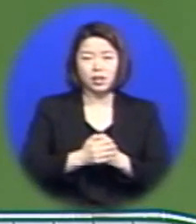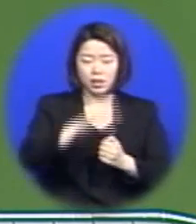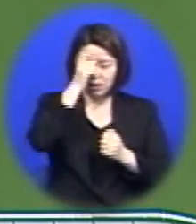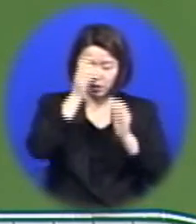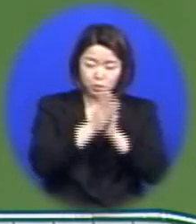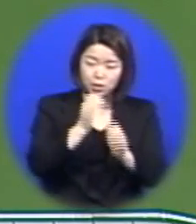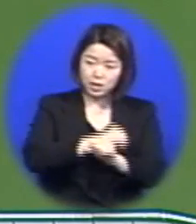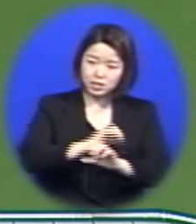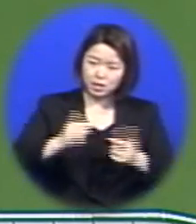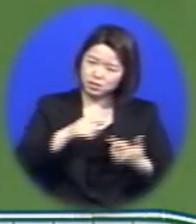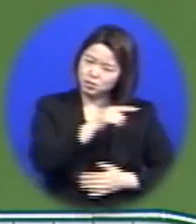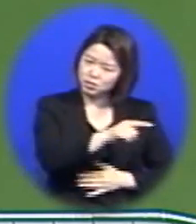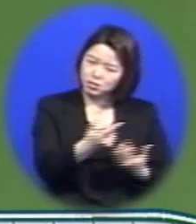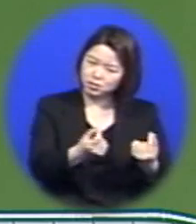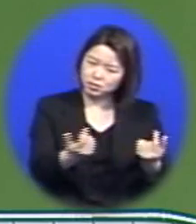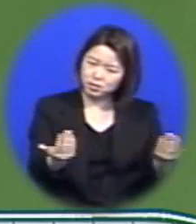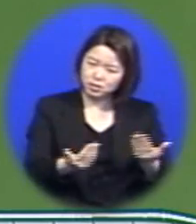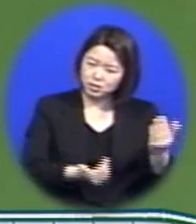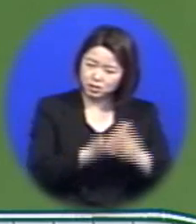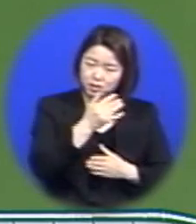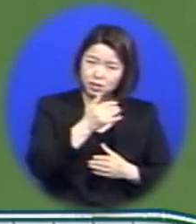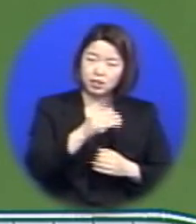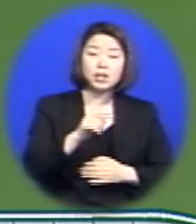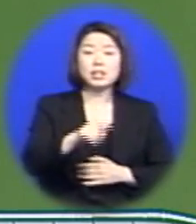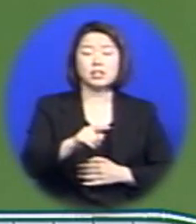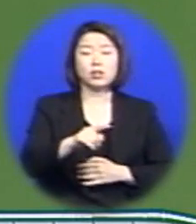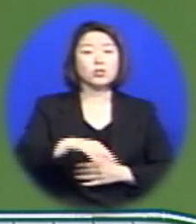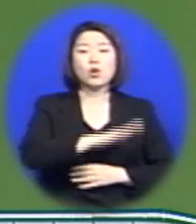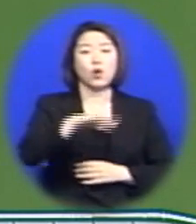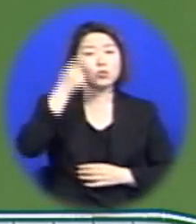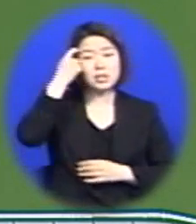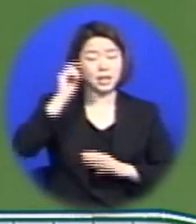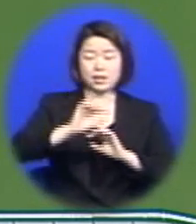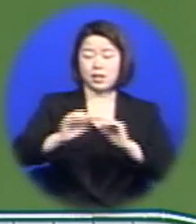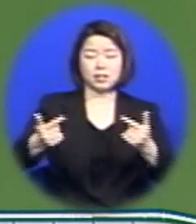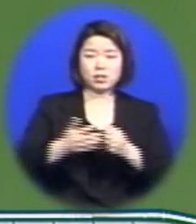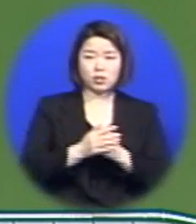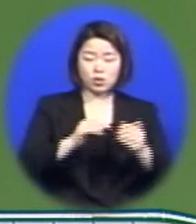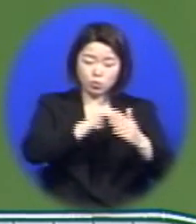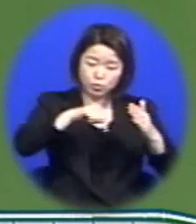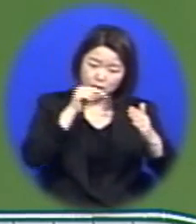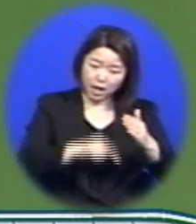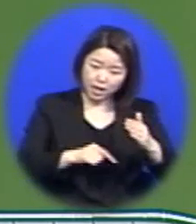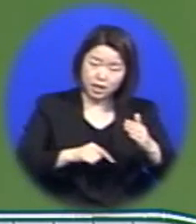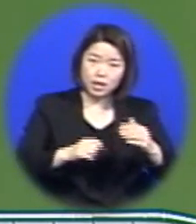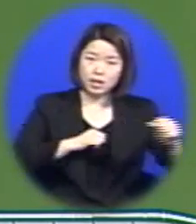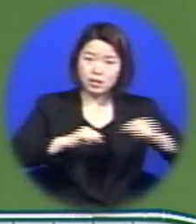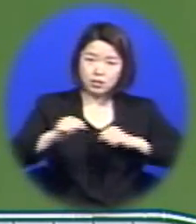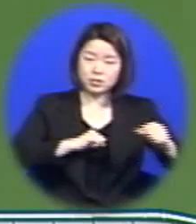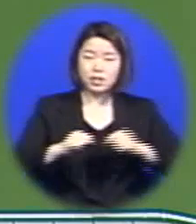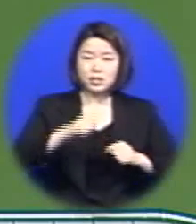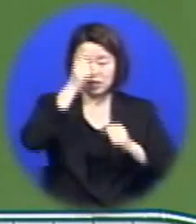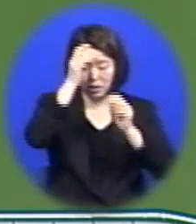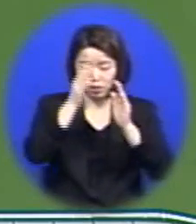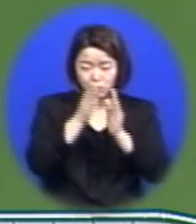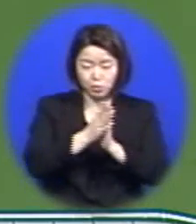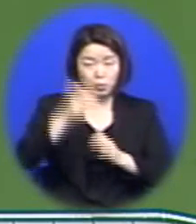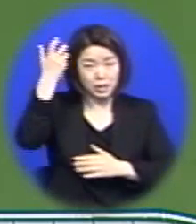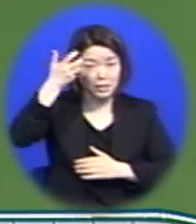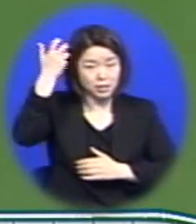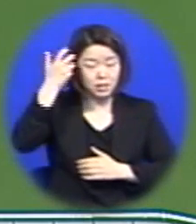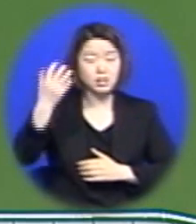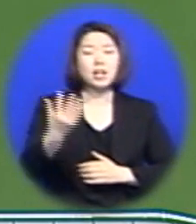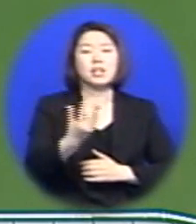이런가 봐 이거는 우리 생각 아닙니다 우리 안에서 역사하시는 기도의 영이신 성령님의